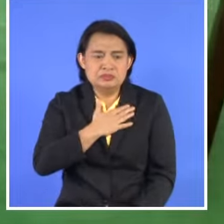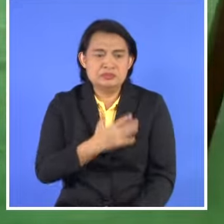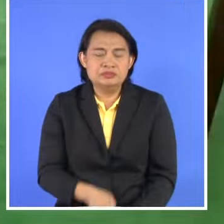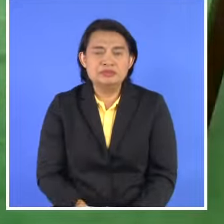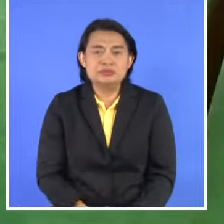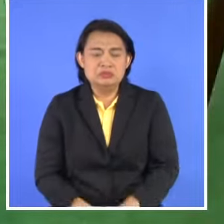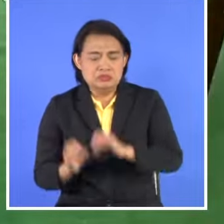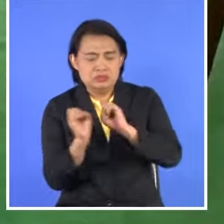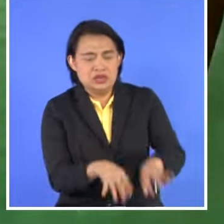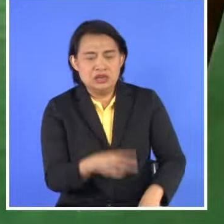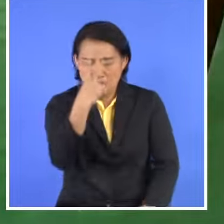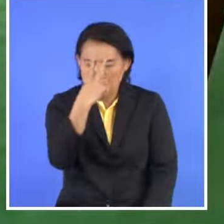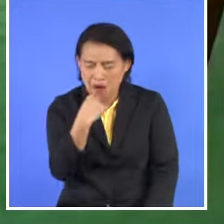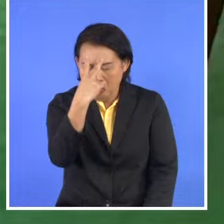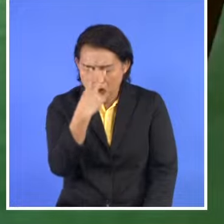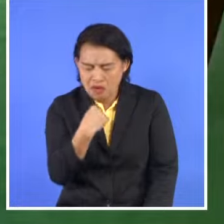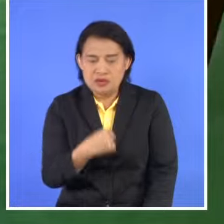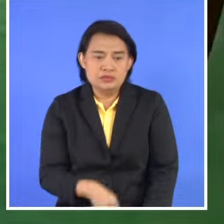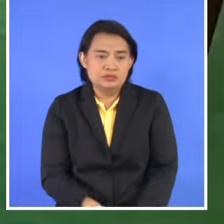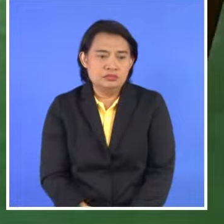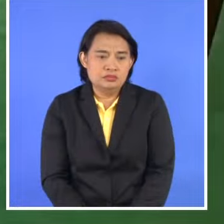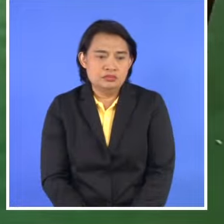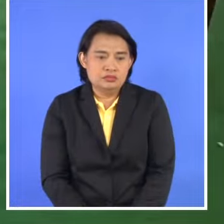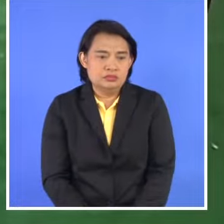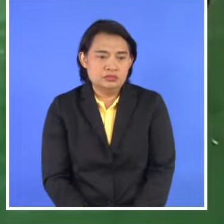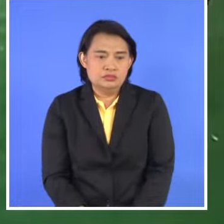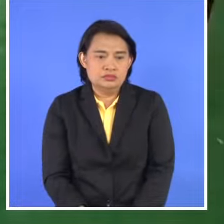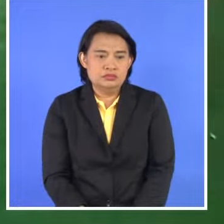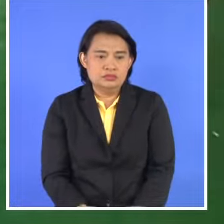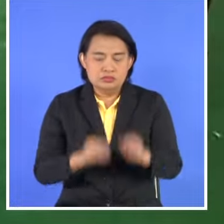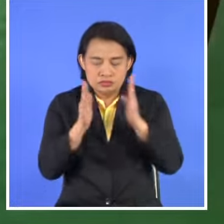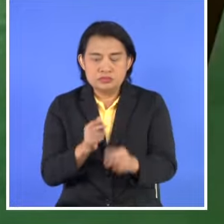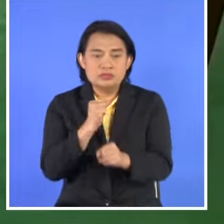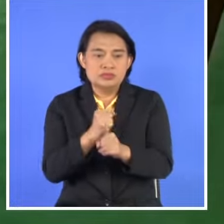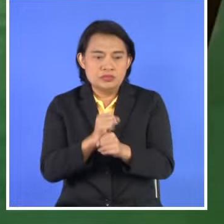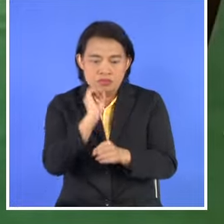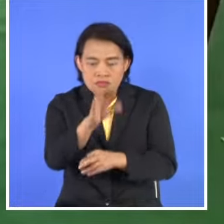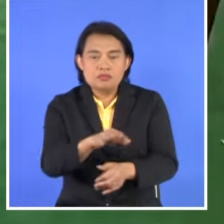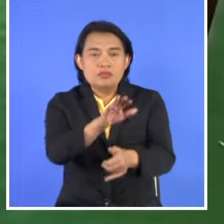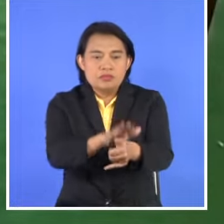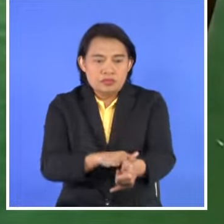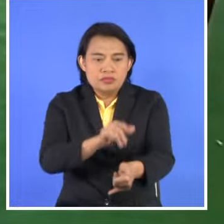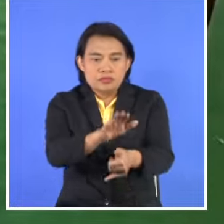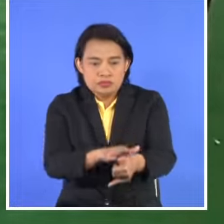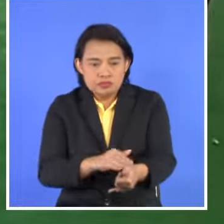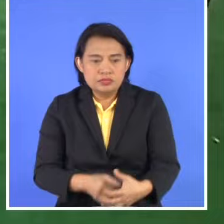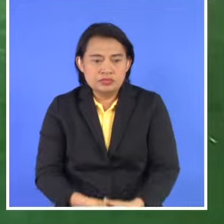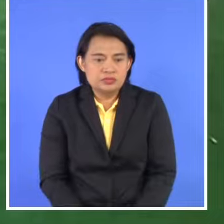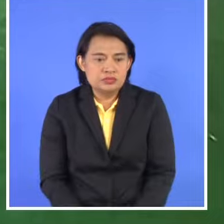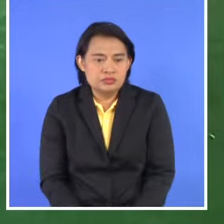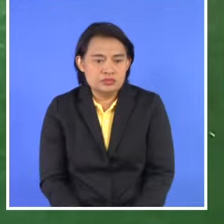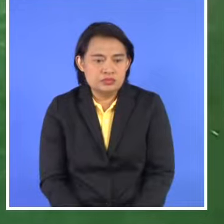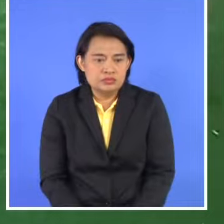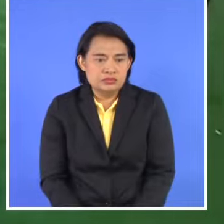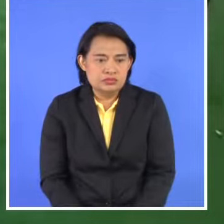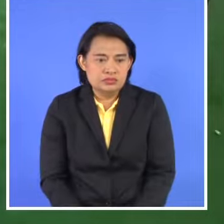งแม่ยายไว้ร้องไห้แบบนี้เออนี่แหละครับ ยังไงล่ะเนี่ย เจ้าที่ก็ต้องไปคอยปลอบใจปลอบใจให้คลายกังวล